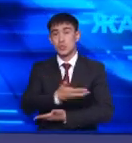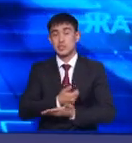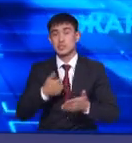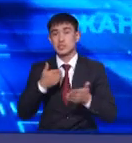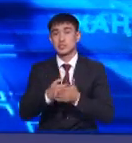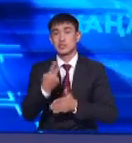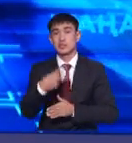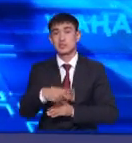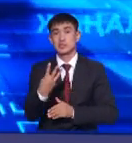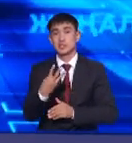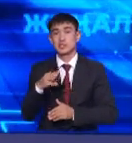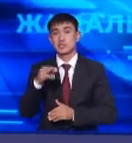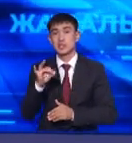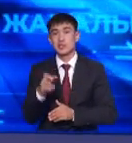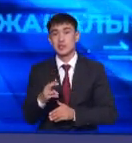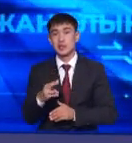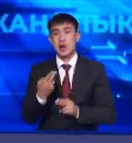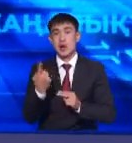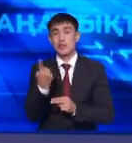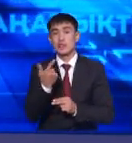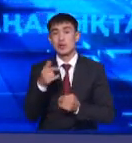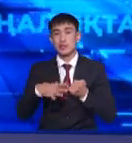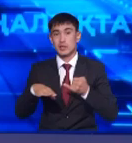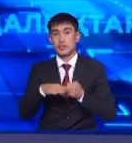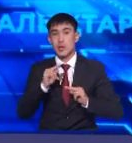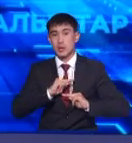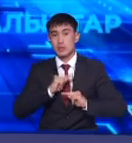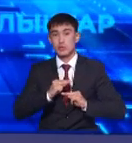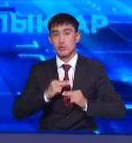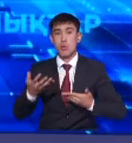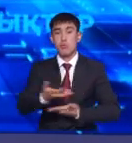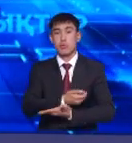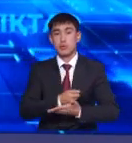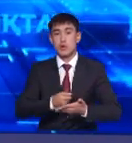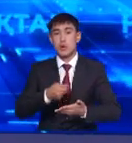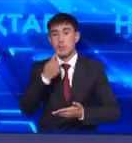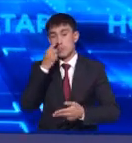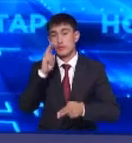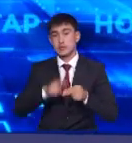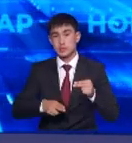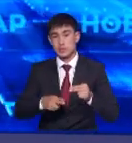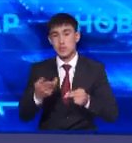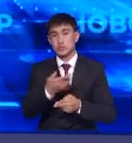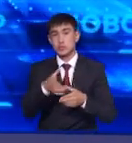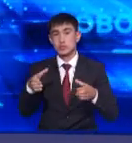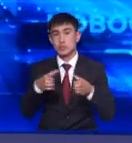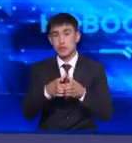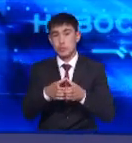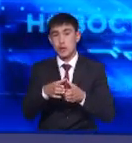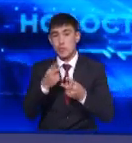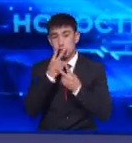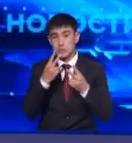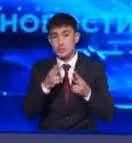средняя урожайность достигла почти 23 центнера с одного гектара. Работы по уборке приближаются к завершению. Наша съемочная